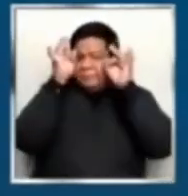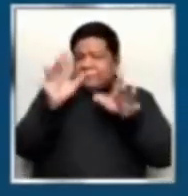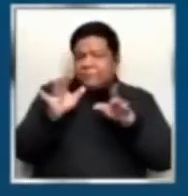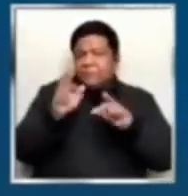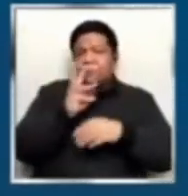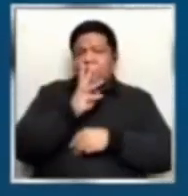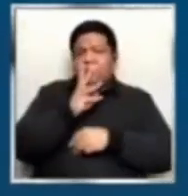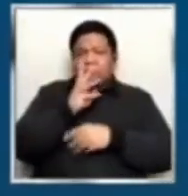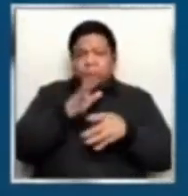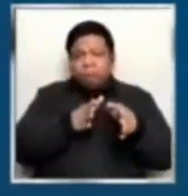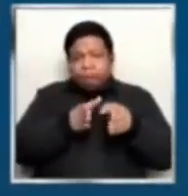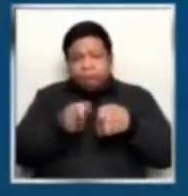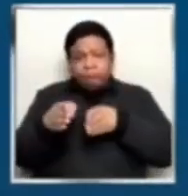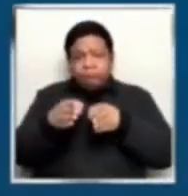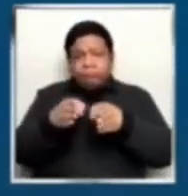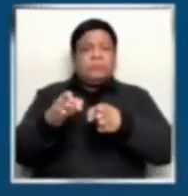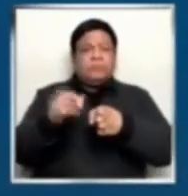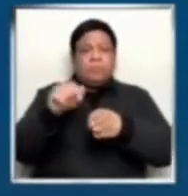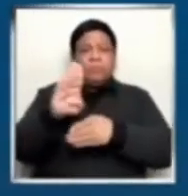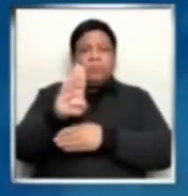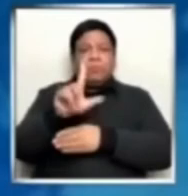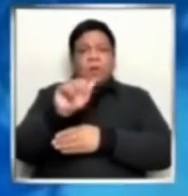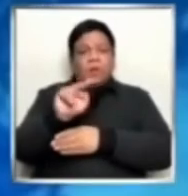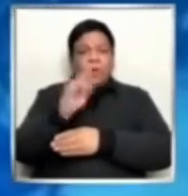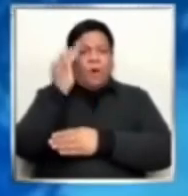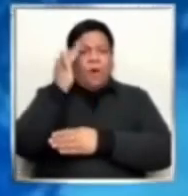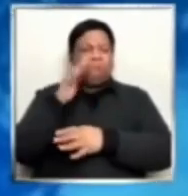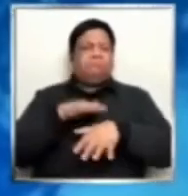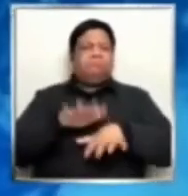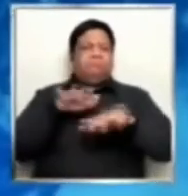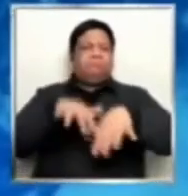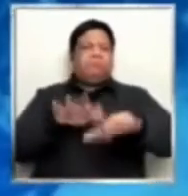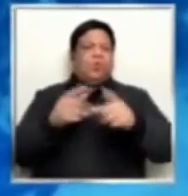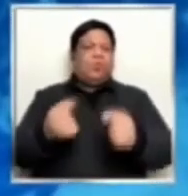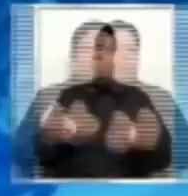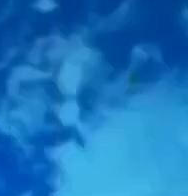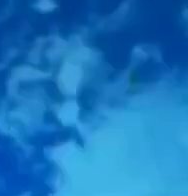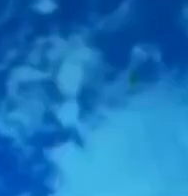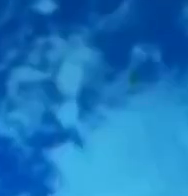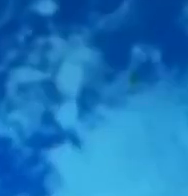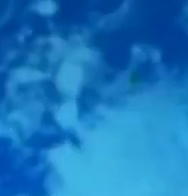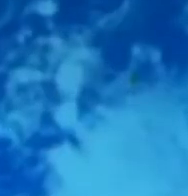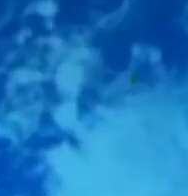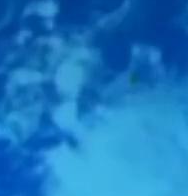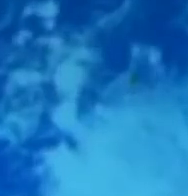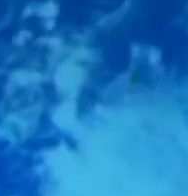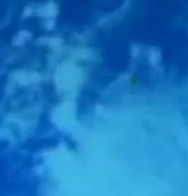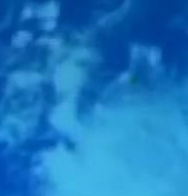Bulan at yan ay dahil sa lakas ng agos. Yan ang latest mula sa GMA Weather. Ako po si Nathaniel